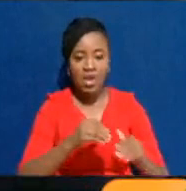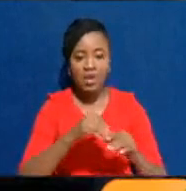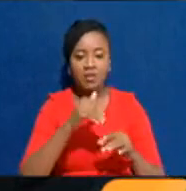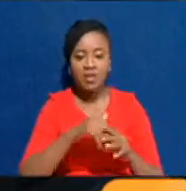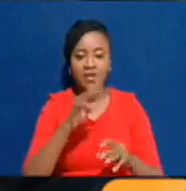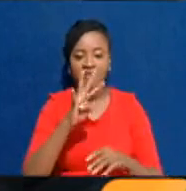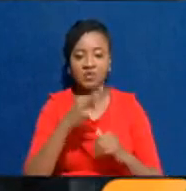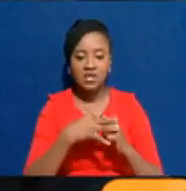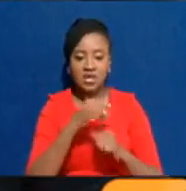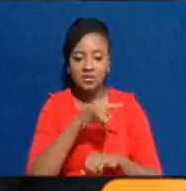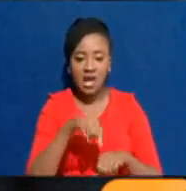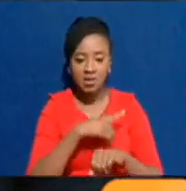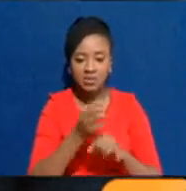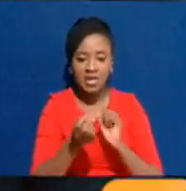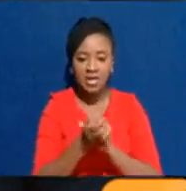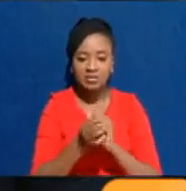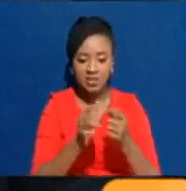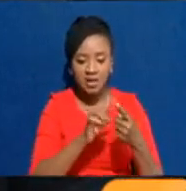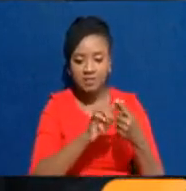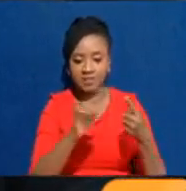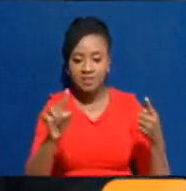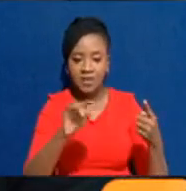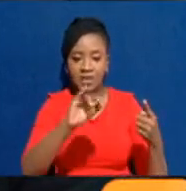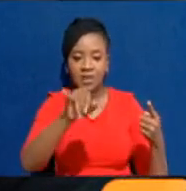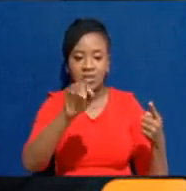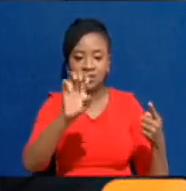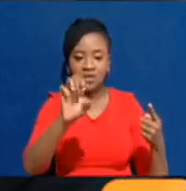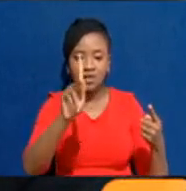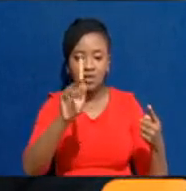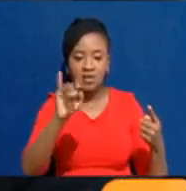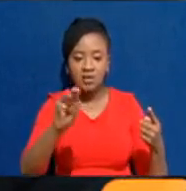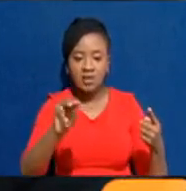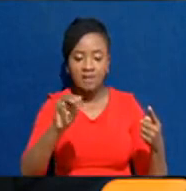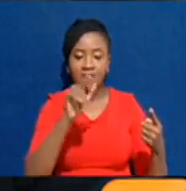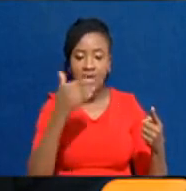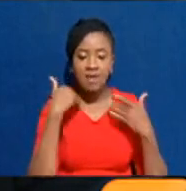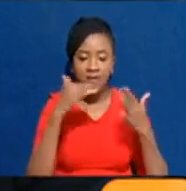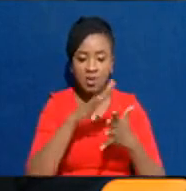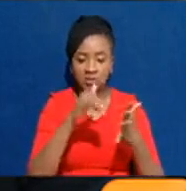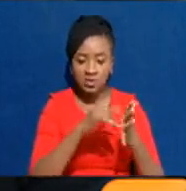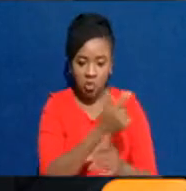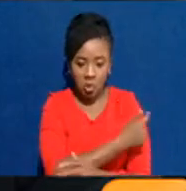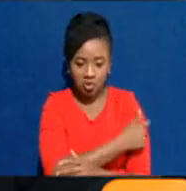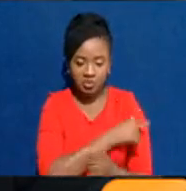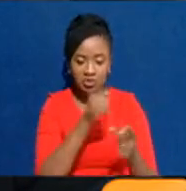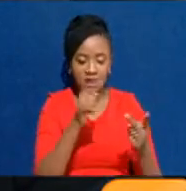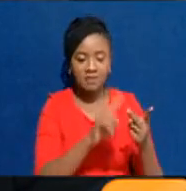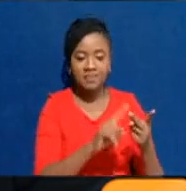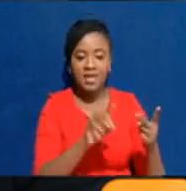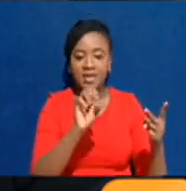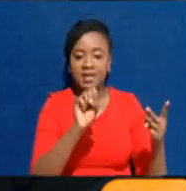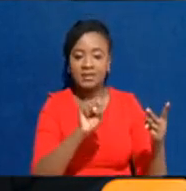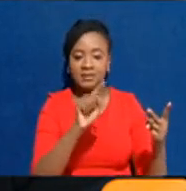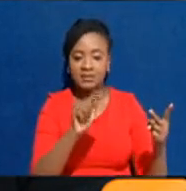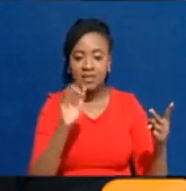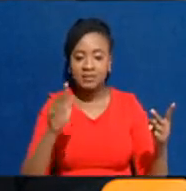hours on the following facilities: J. Kim Medical Center in Meru Central, St. Peter's Orthopedic and